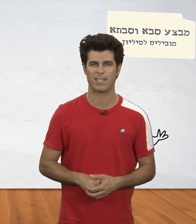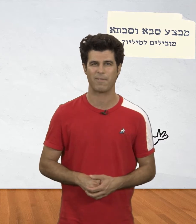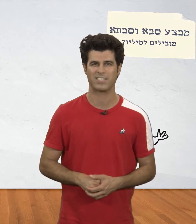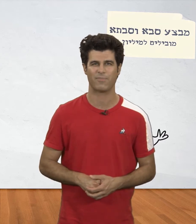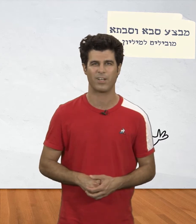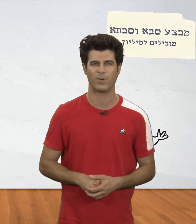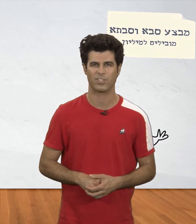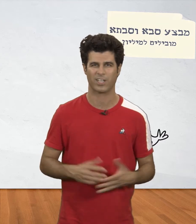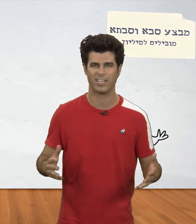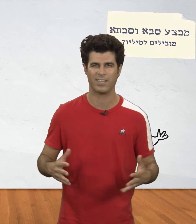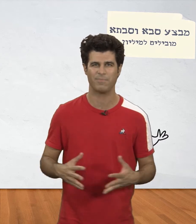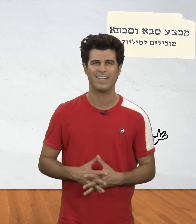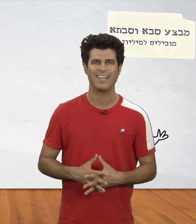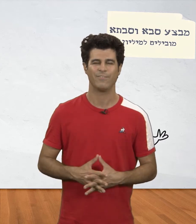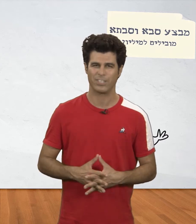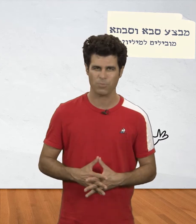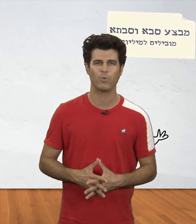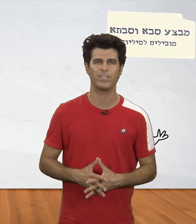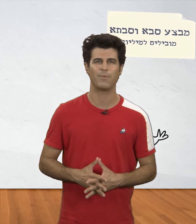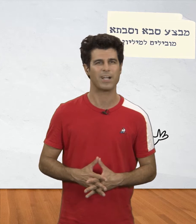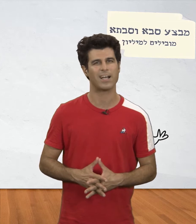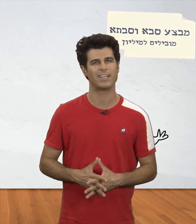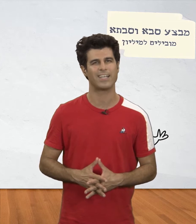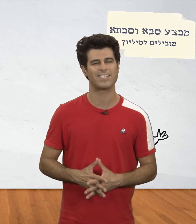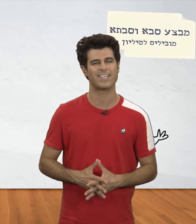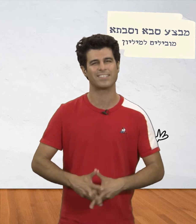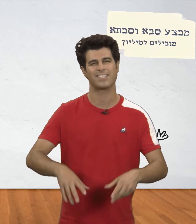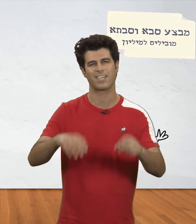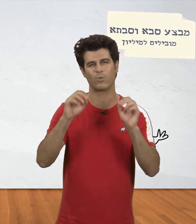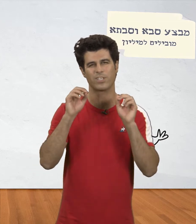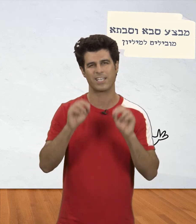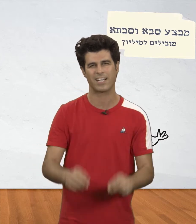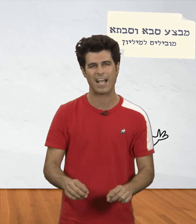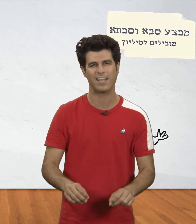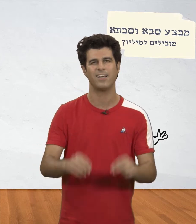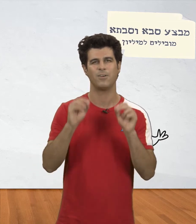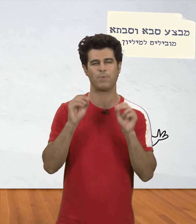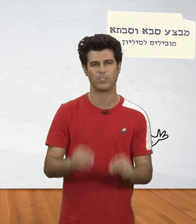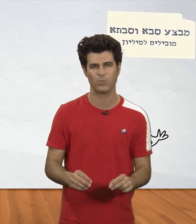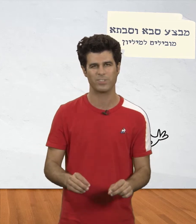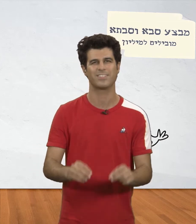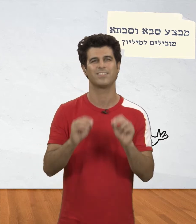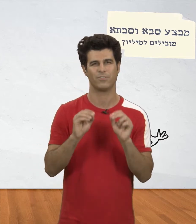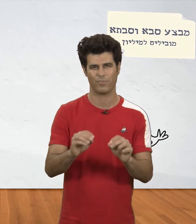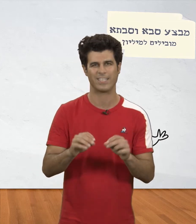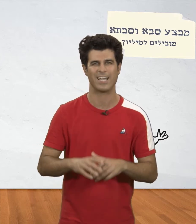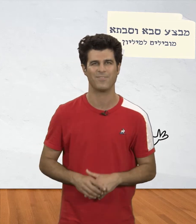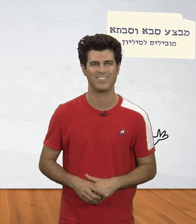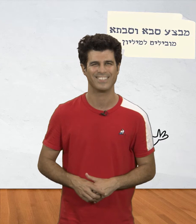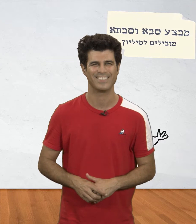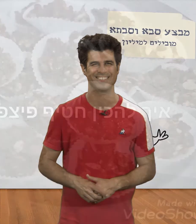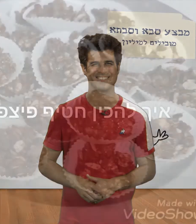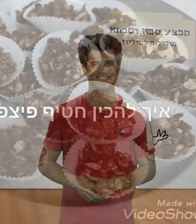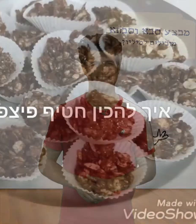מתוק לסבא וסבתא או לשכנים, ותשמרו איתם ככה על קשר, תזכרו שזה קל, פשוט